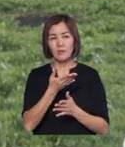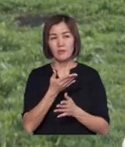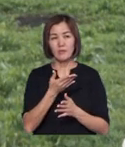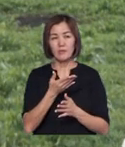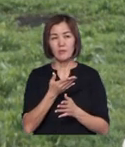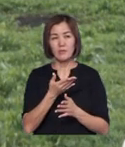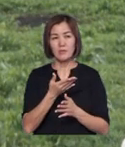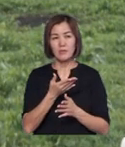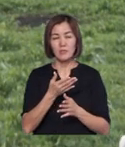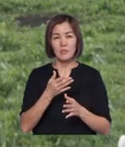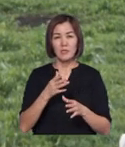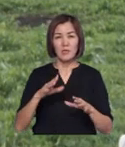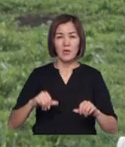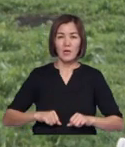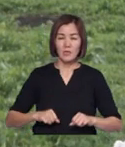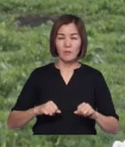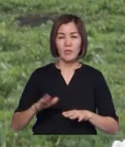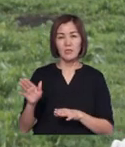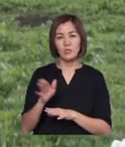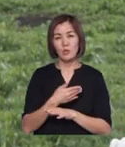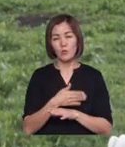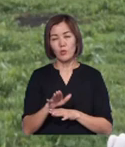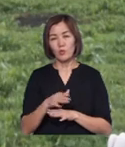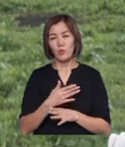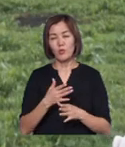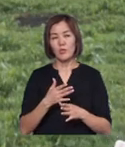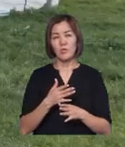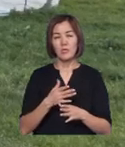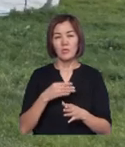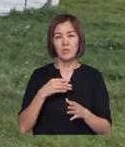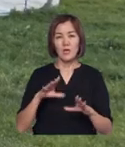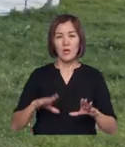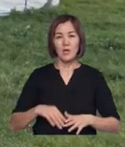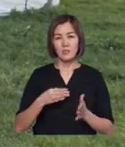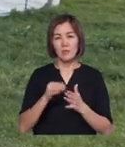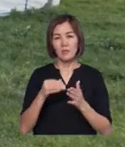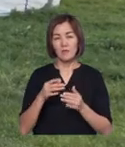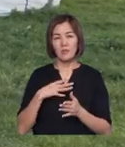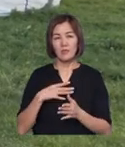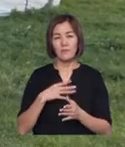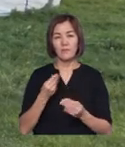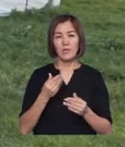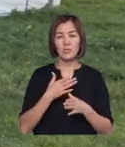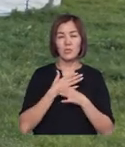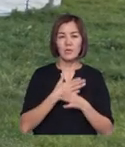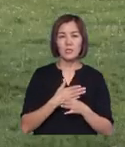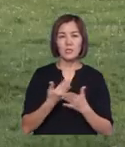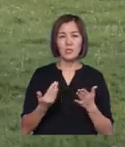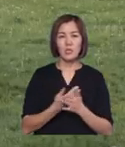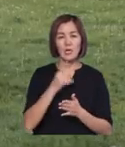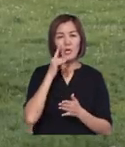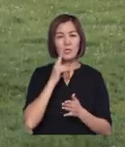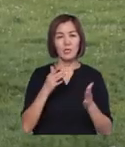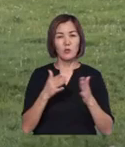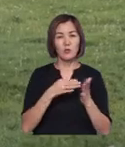жерде жаңағы атпен серуен жасатуға 4 жаңағы ат алды. Алия Құрманиязова ақшалай қаражатқа жаңа киіз үй сатып